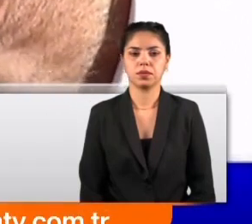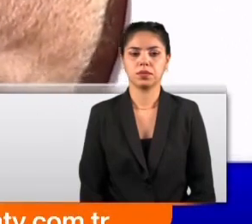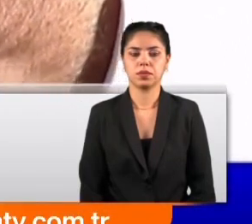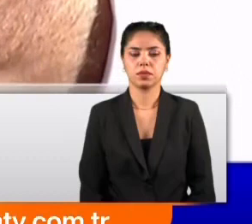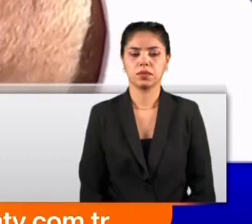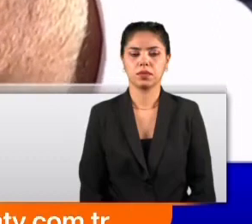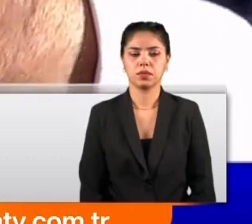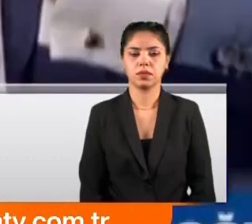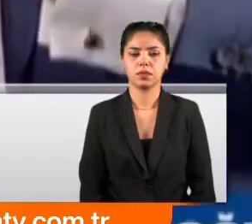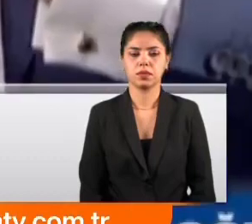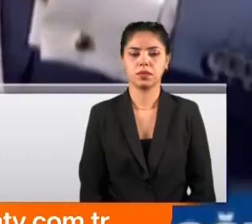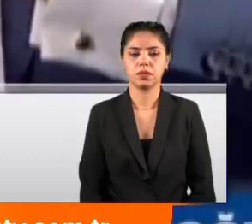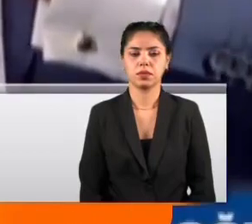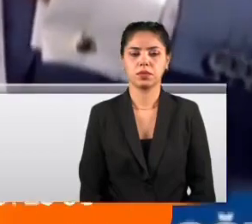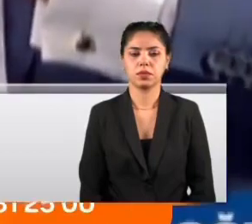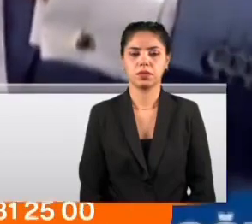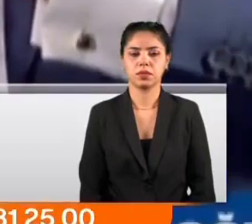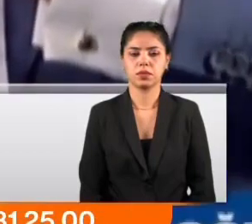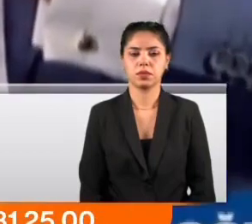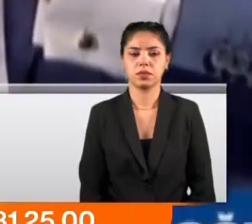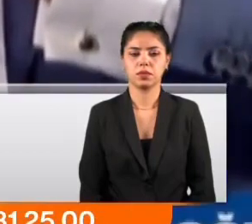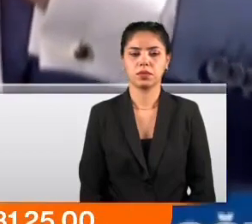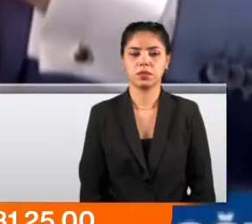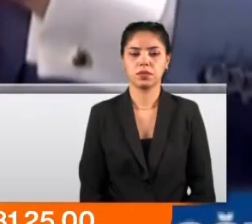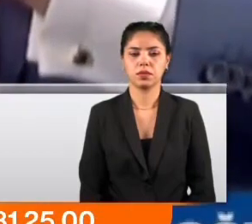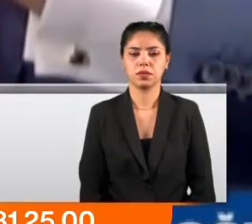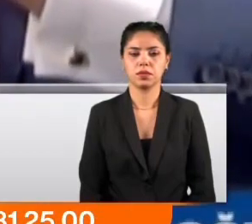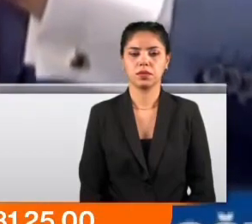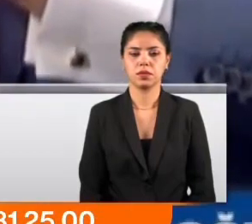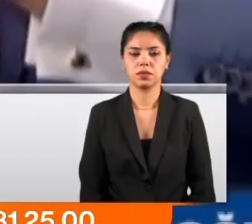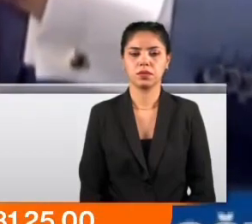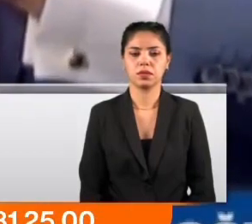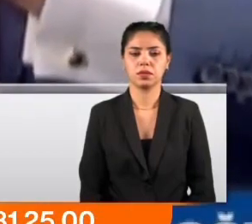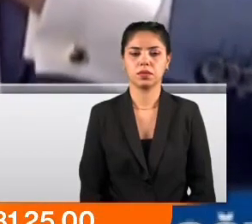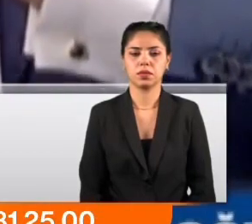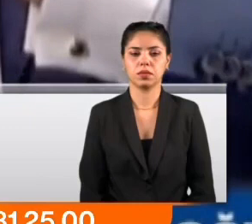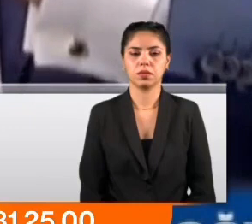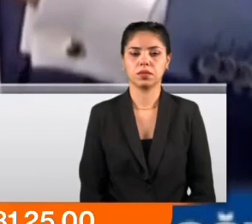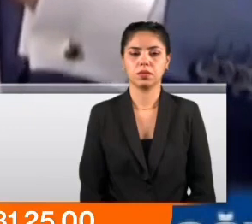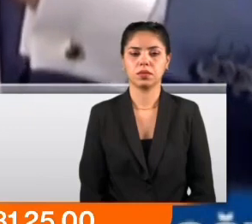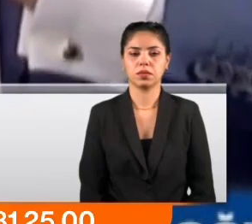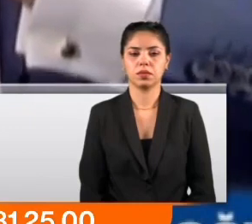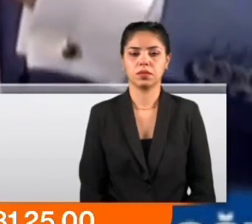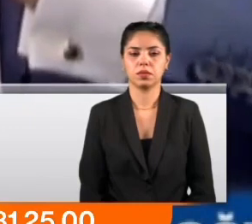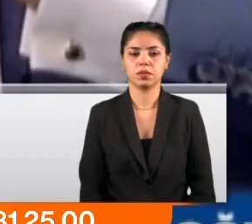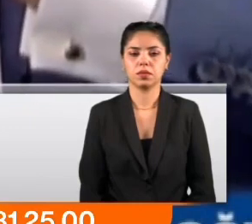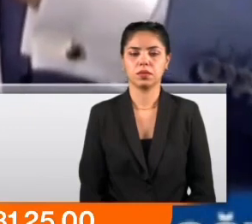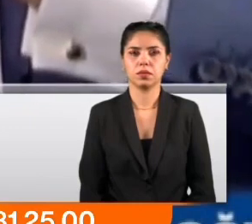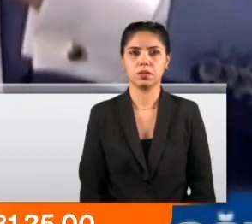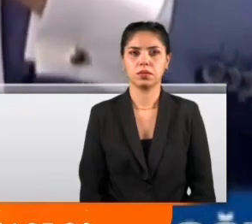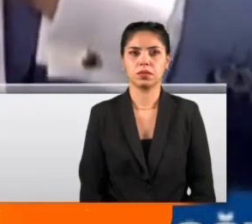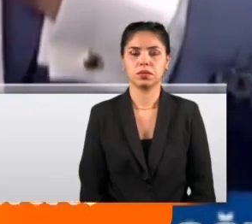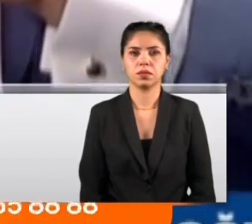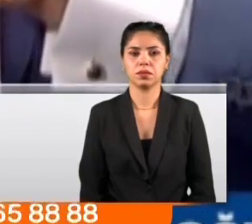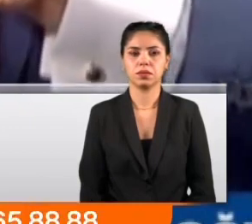Semih'le, ablacığım biliyorum bekliyorsun, ben de almak için bekliyorum. İnan pazartesiye